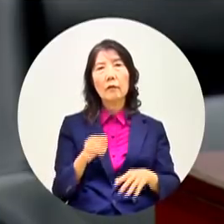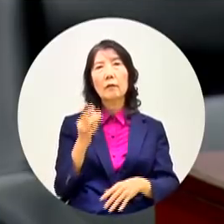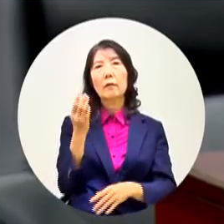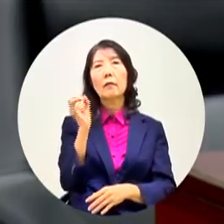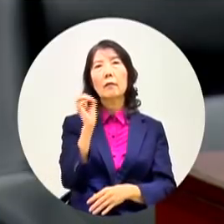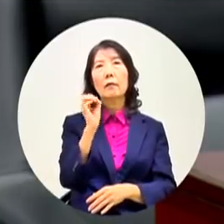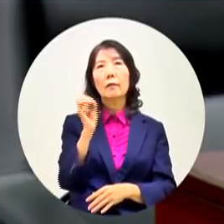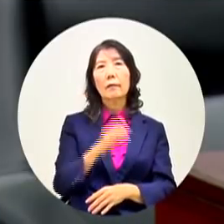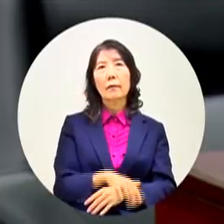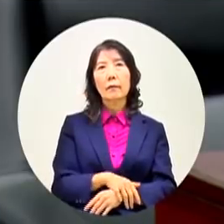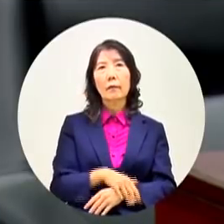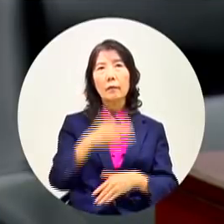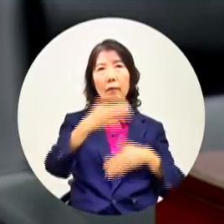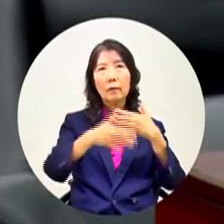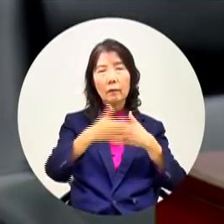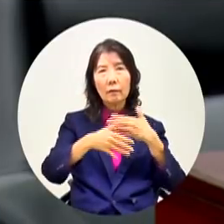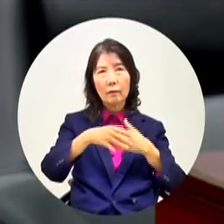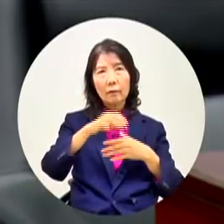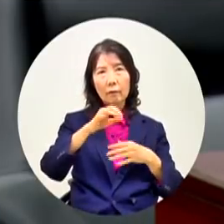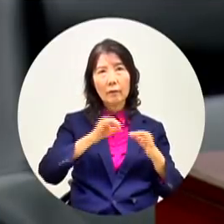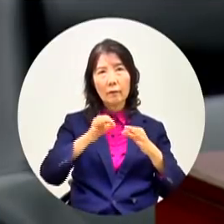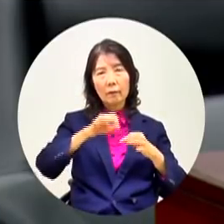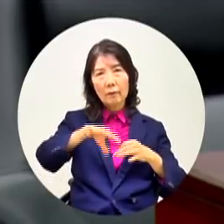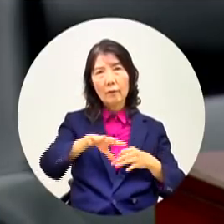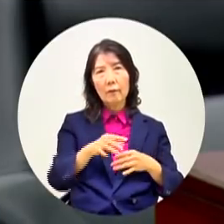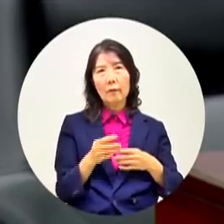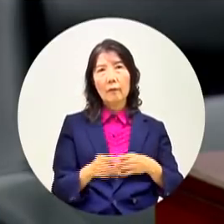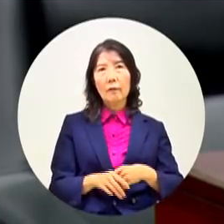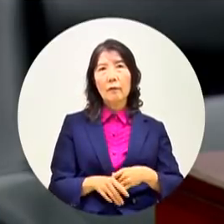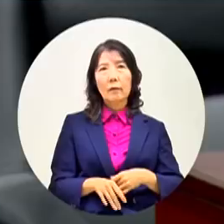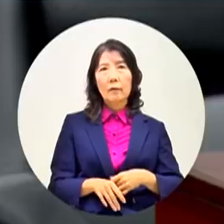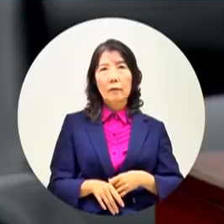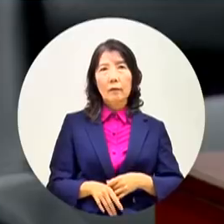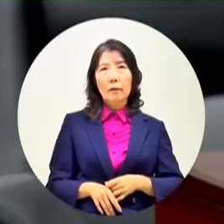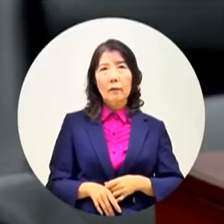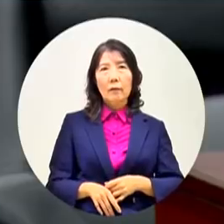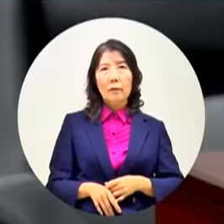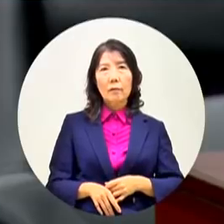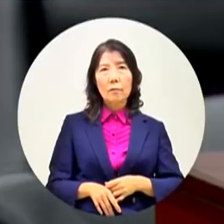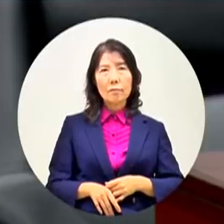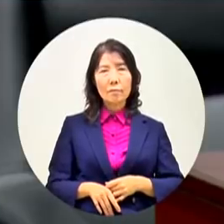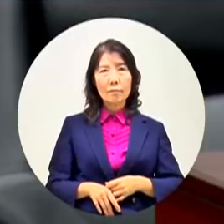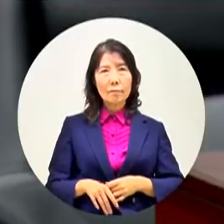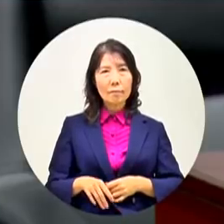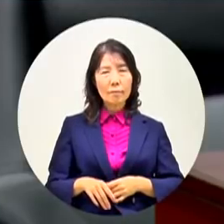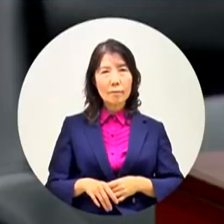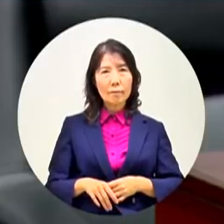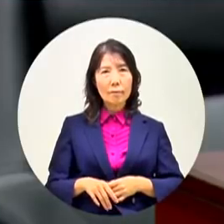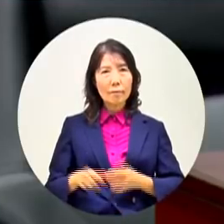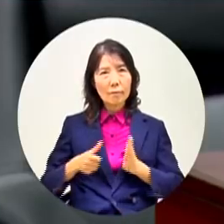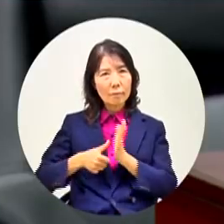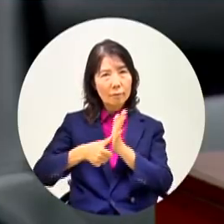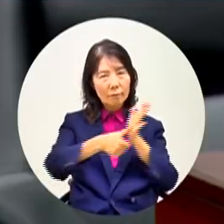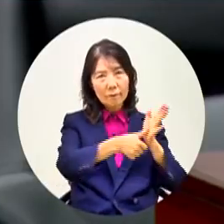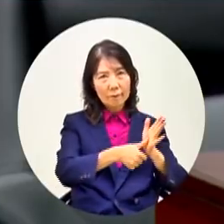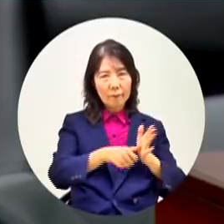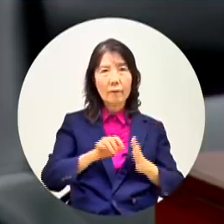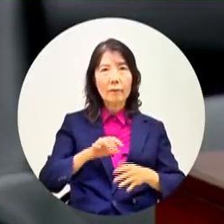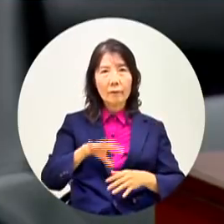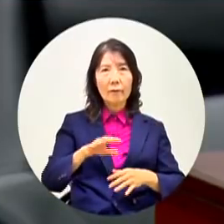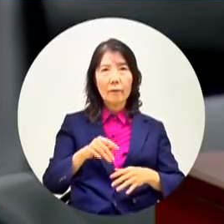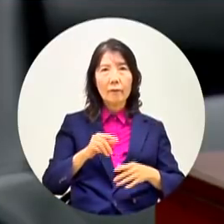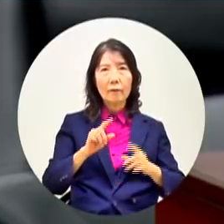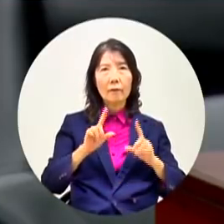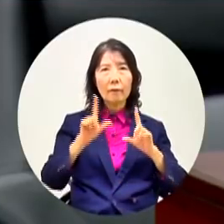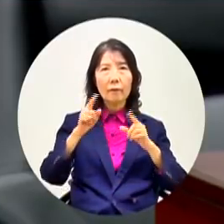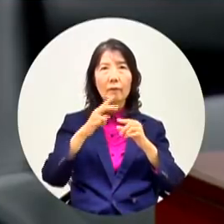凤山的电影院会使讲是一个，会使讲真风神的一个凤山的凤山戏院。咱的东阿戏院、凤